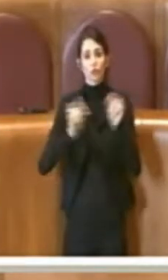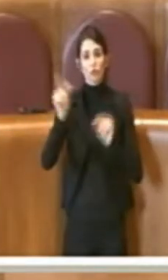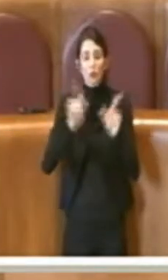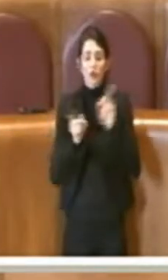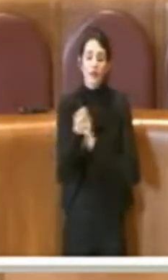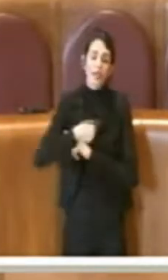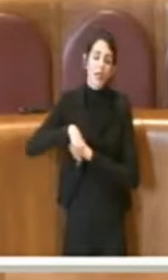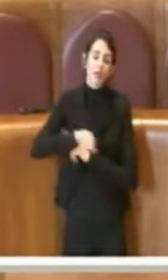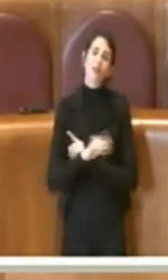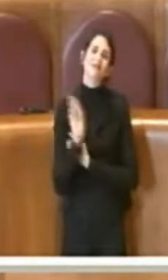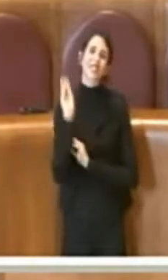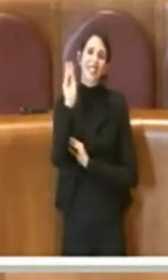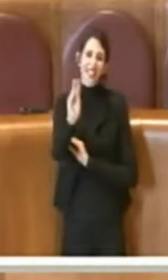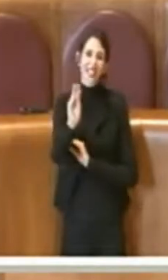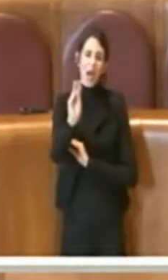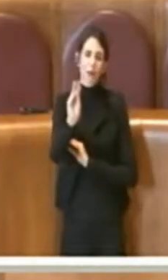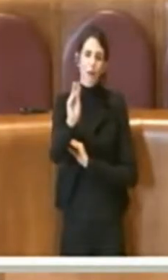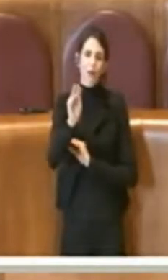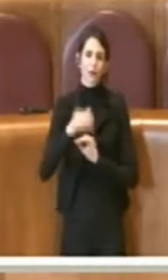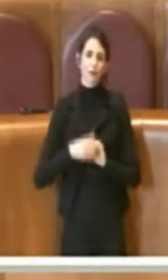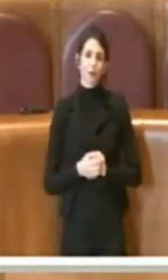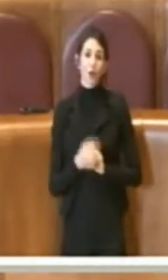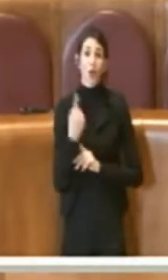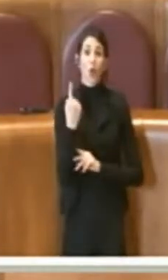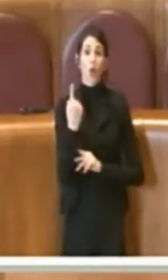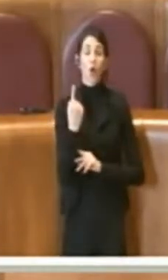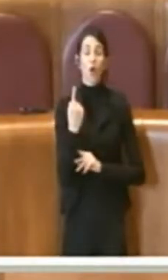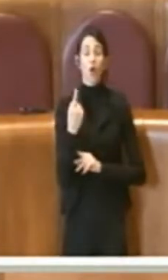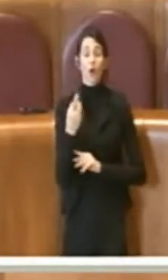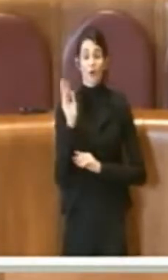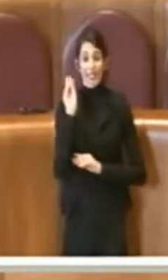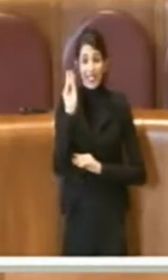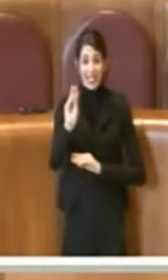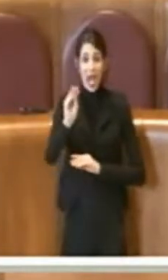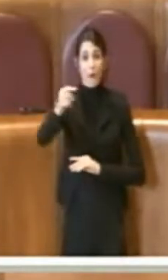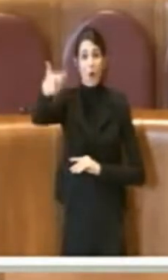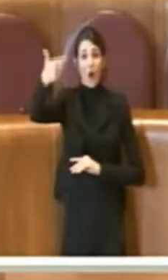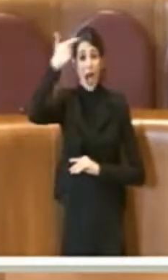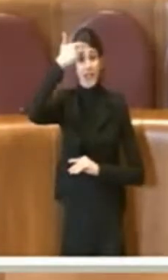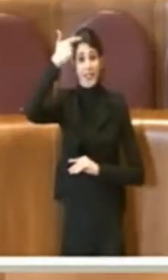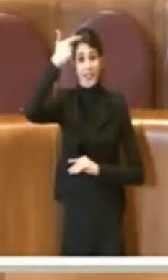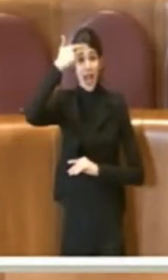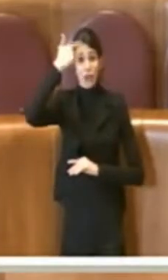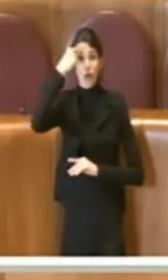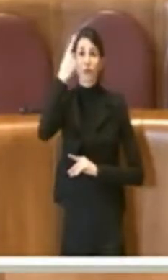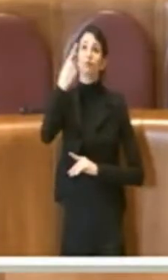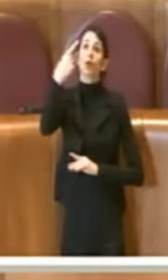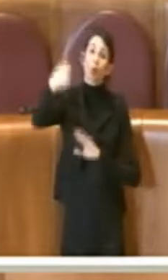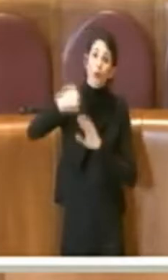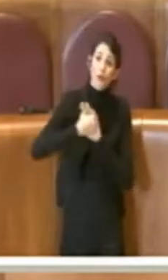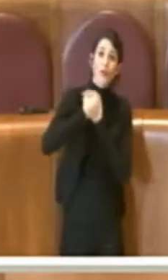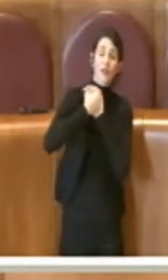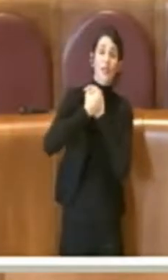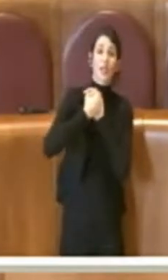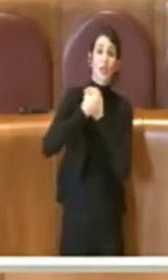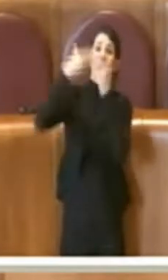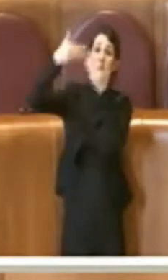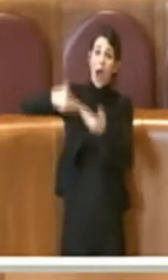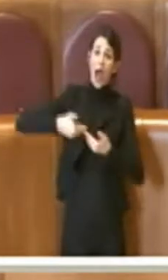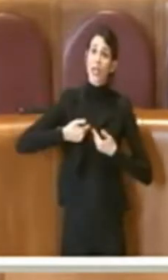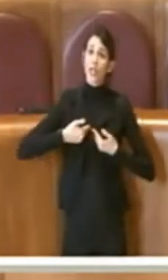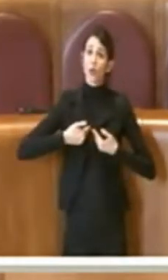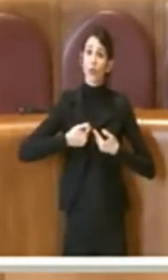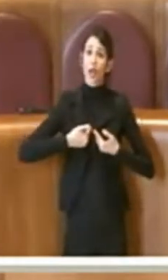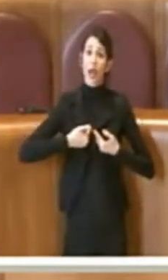un aiuto allo Stato in un certo qual modo, di ovviare a queste situazioni perché, come